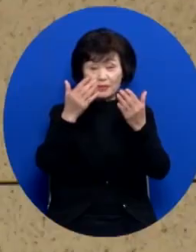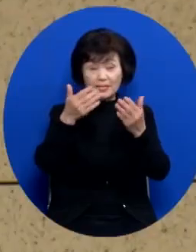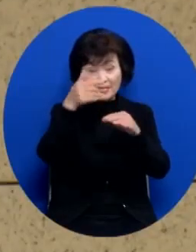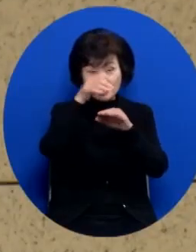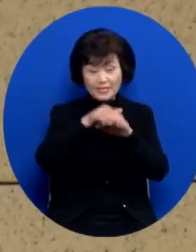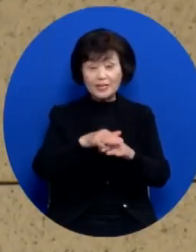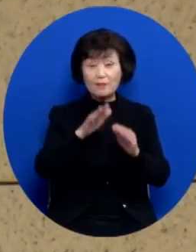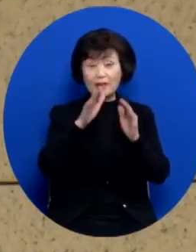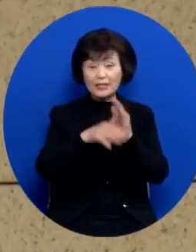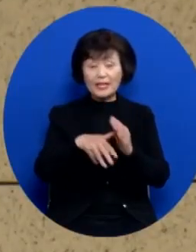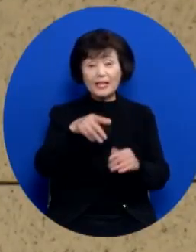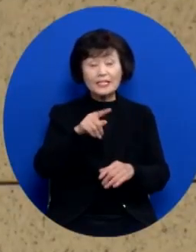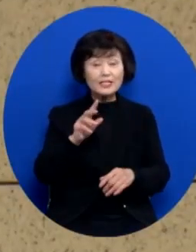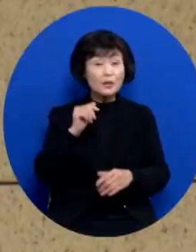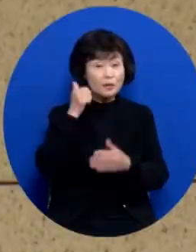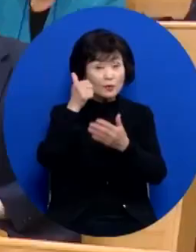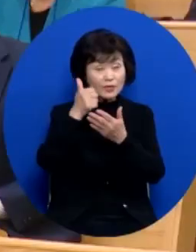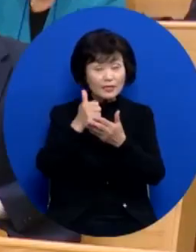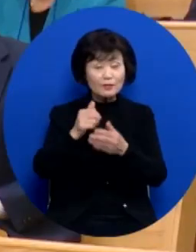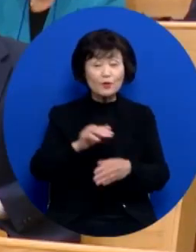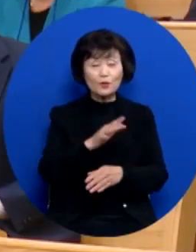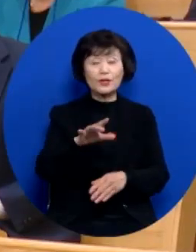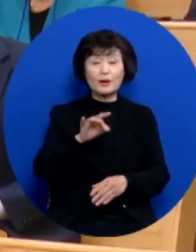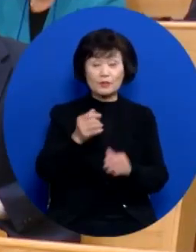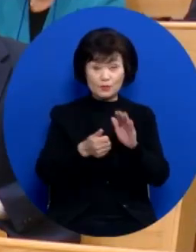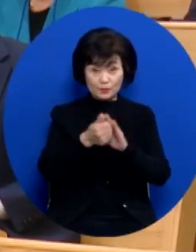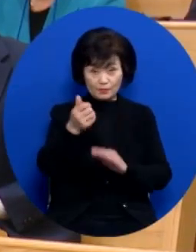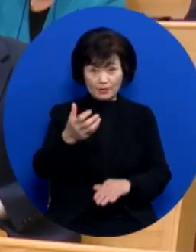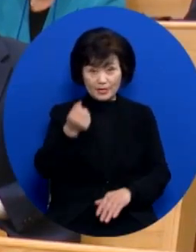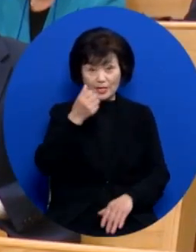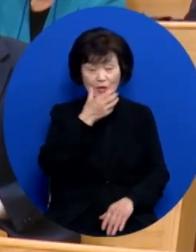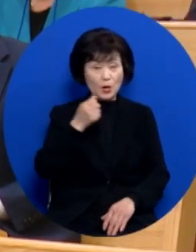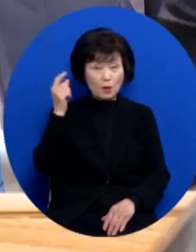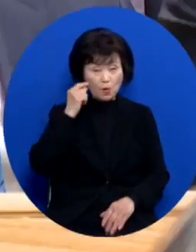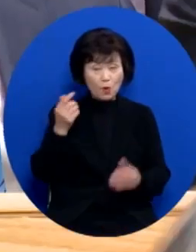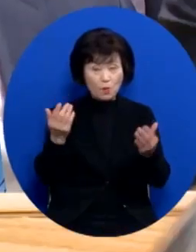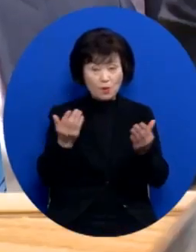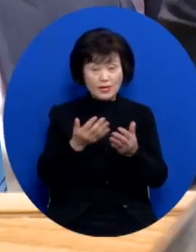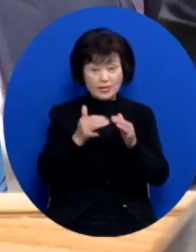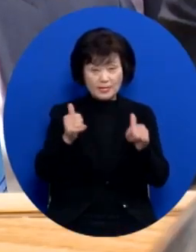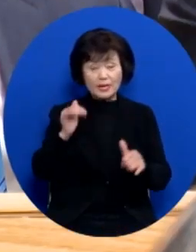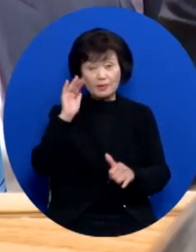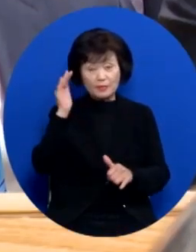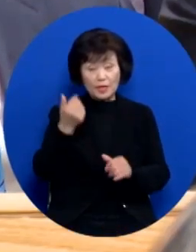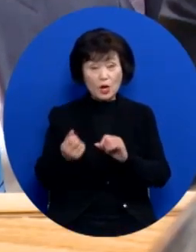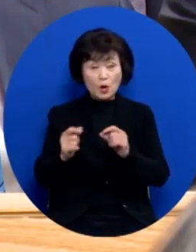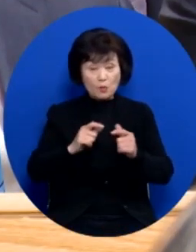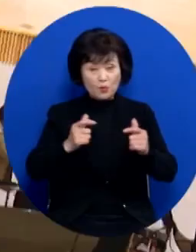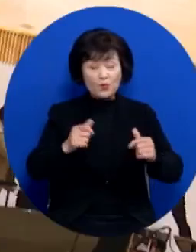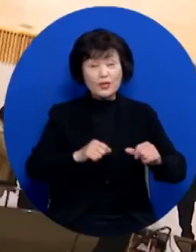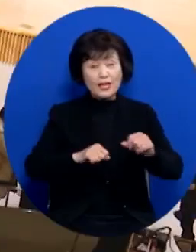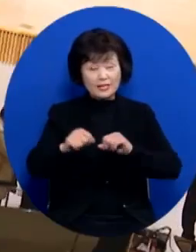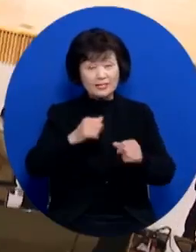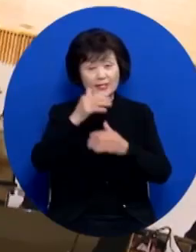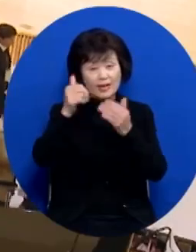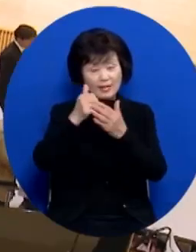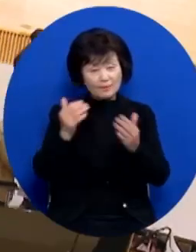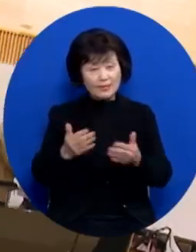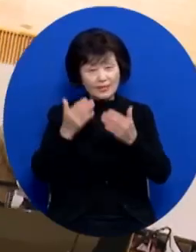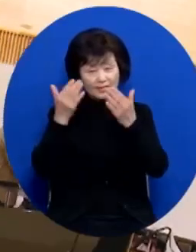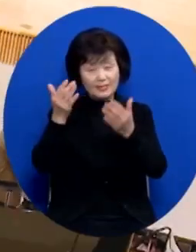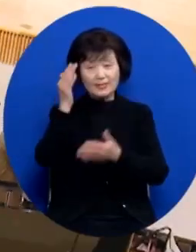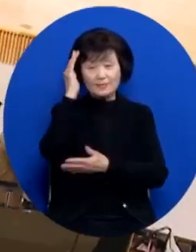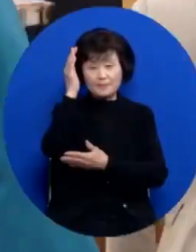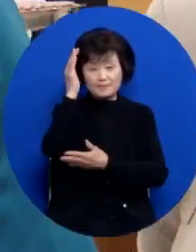회장 정동준 감독은 우리가 먼저 소망을 갖고 복음의 일꾼이 되어 부흥의 역사를 하나님께 올려드리자라고 말씀을